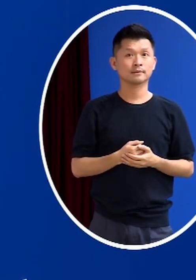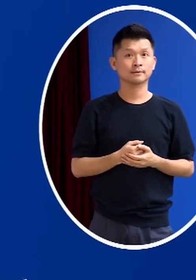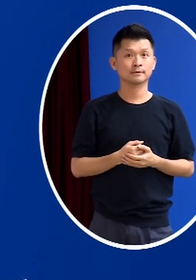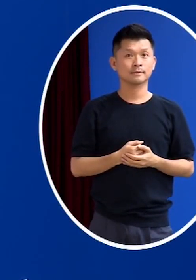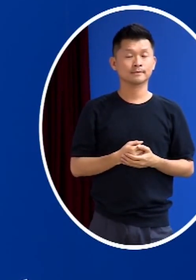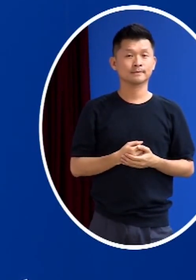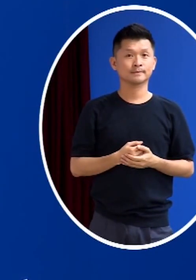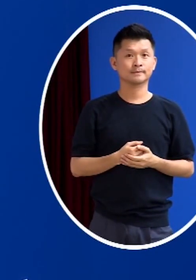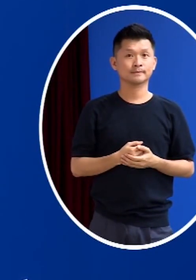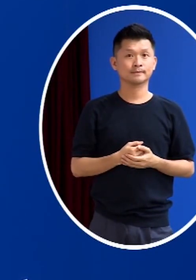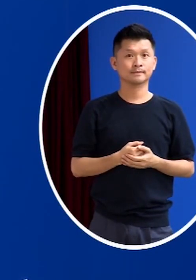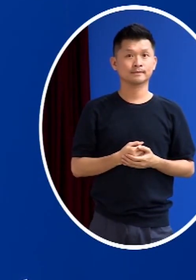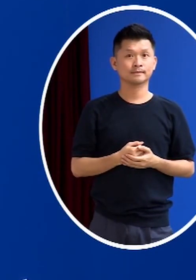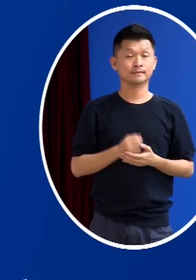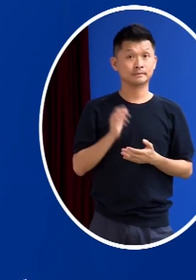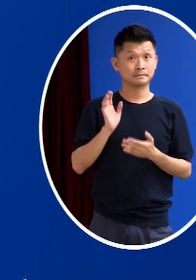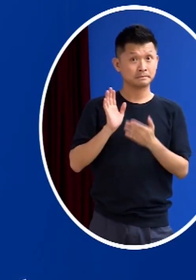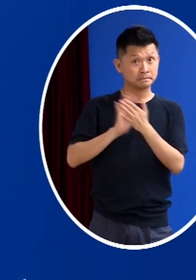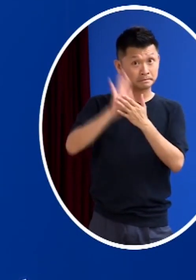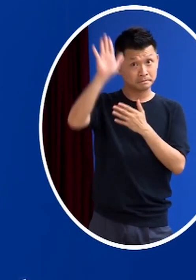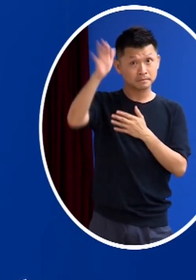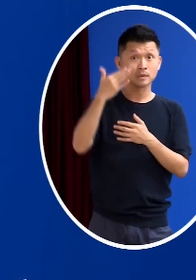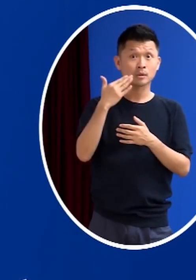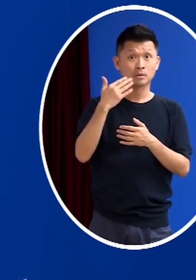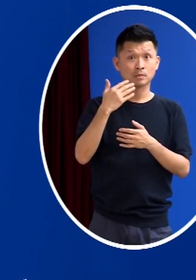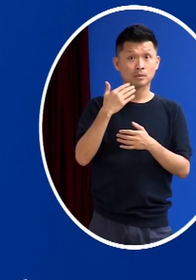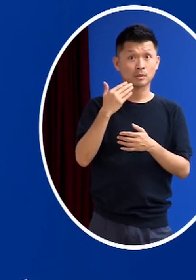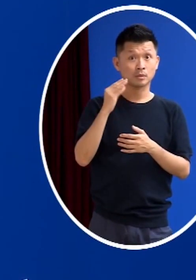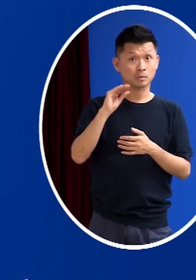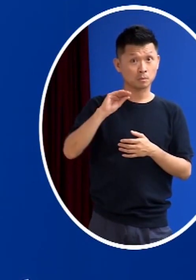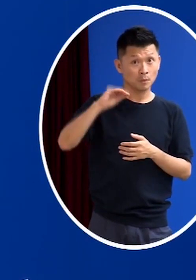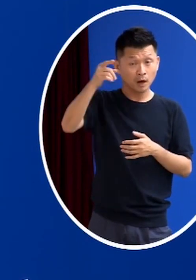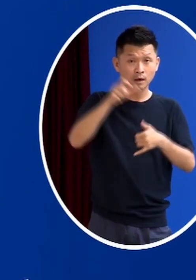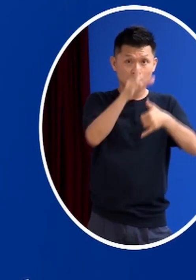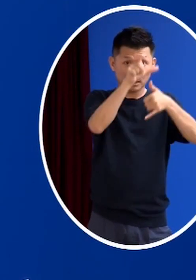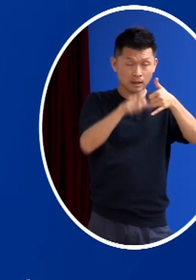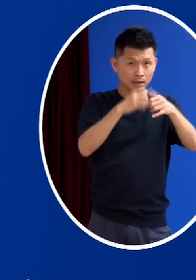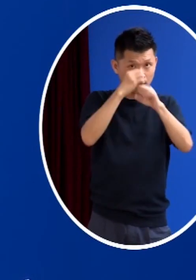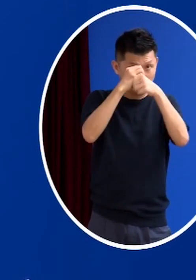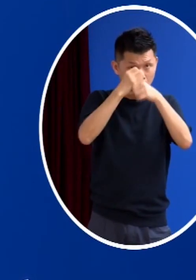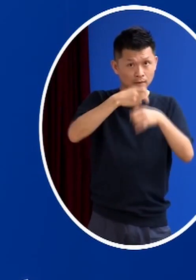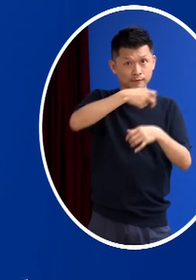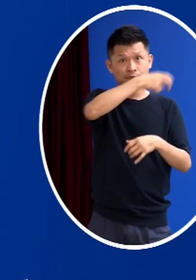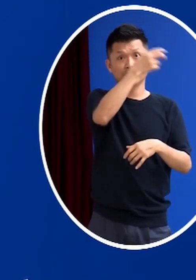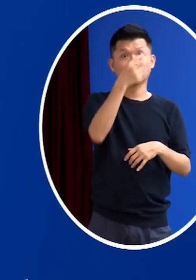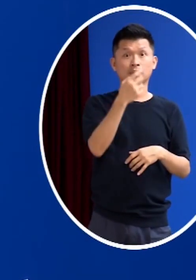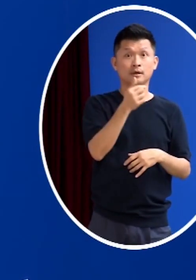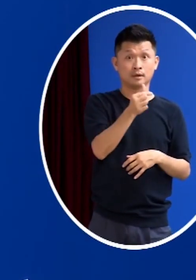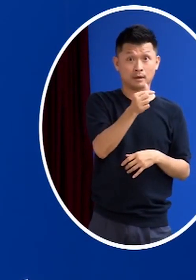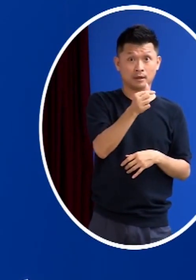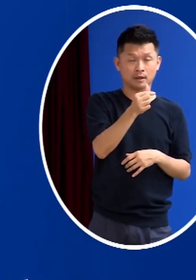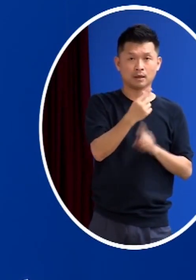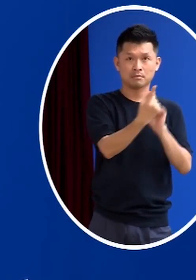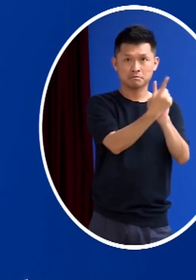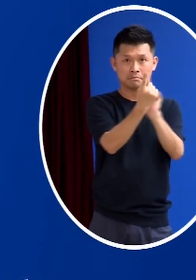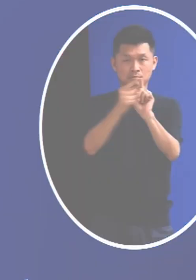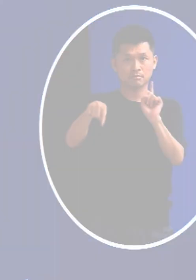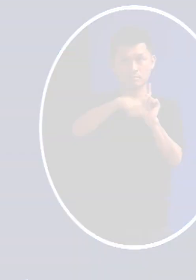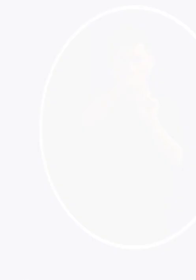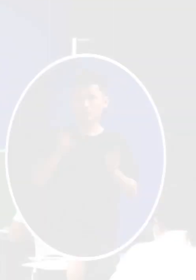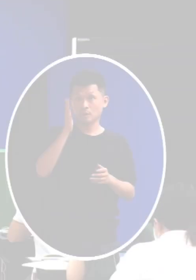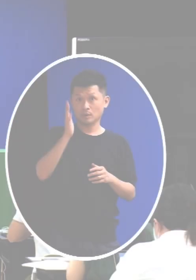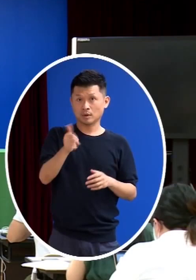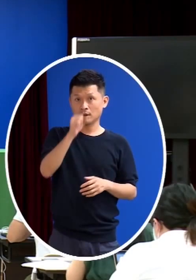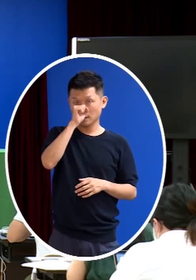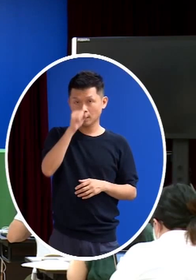个未来，当然说如果这个人如果一旦是阳性之后，他的接触者才会变成说需要被隔离